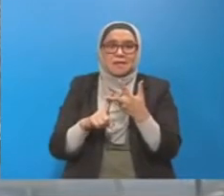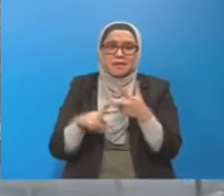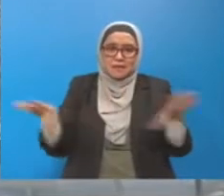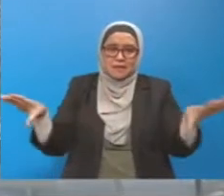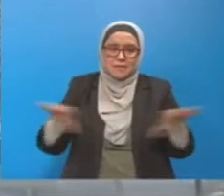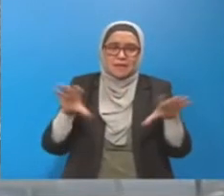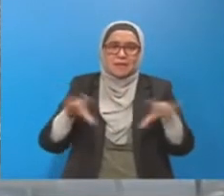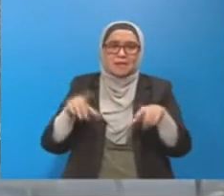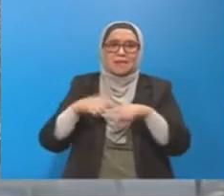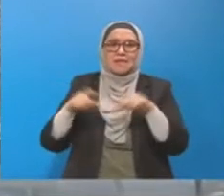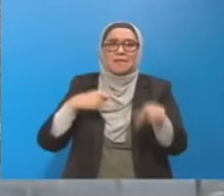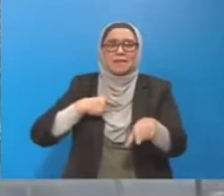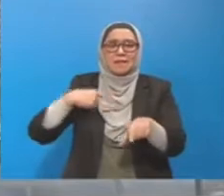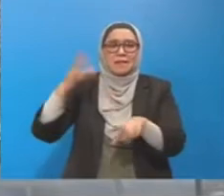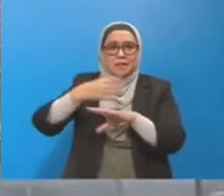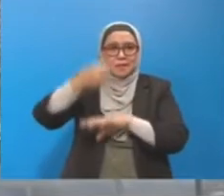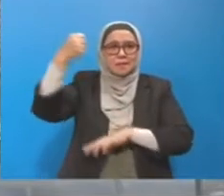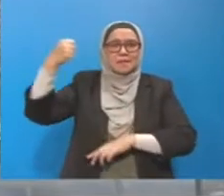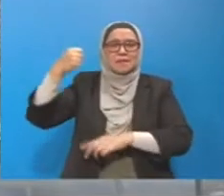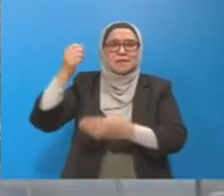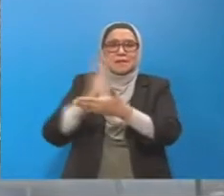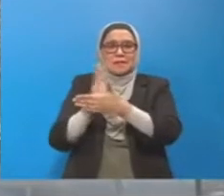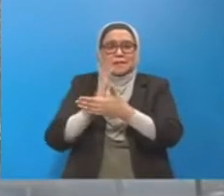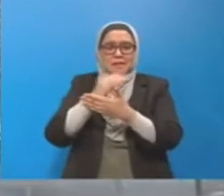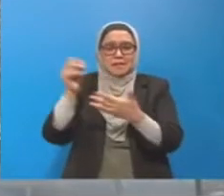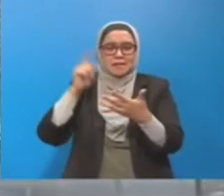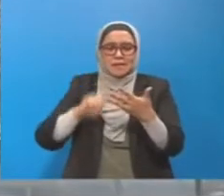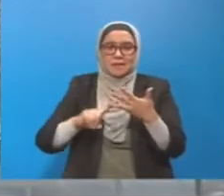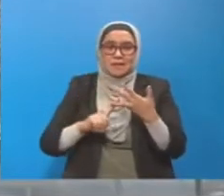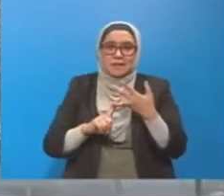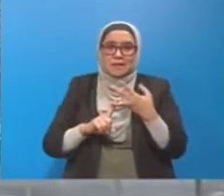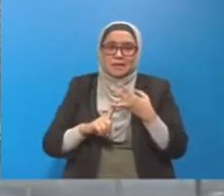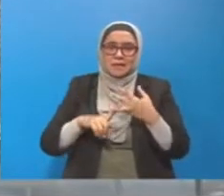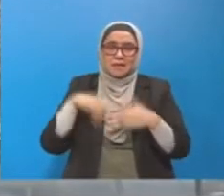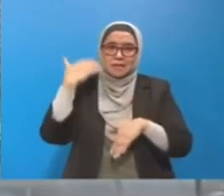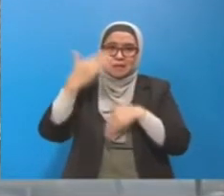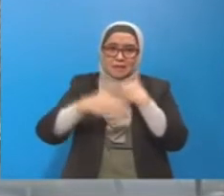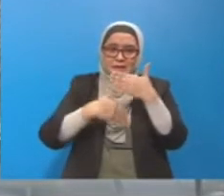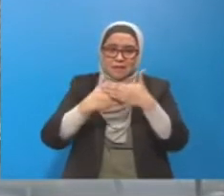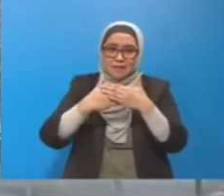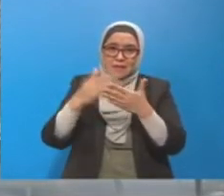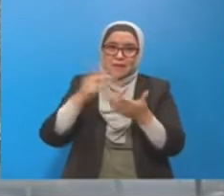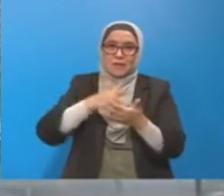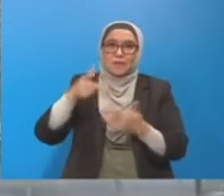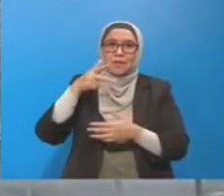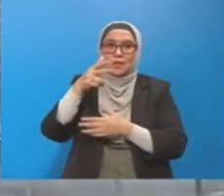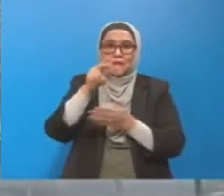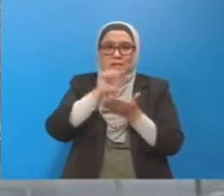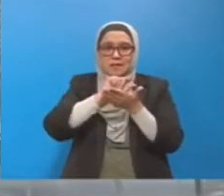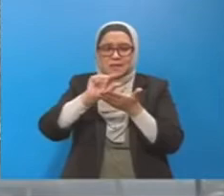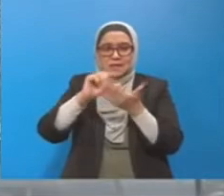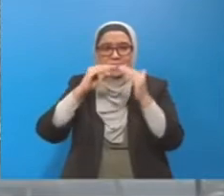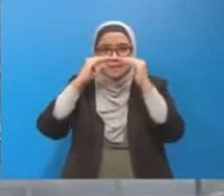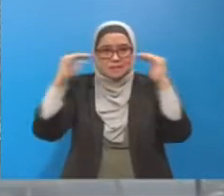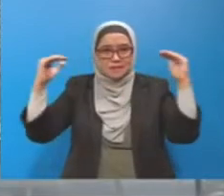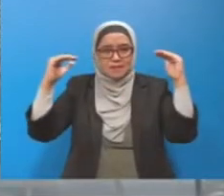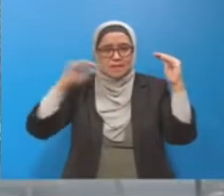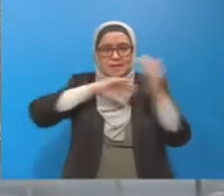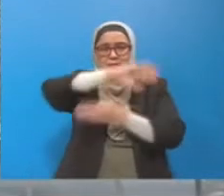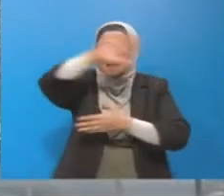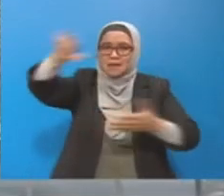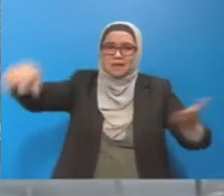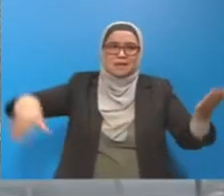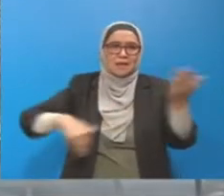dan melaksanakan pengurangan gaji pe ataupun potongan gaji secara adil PKI di semua